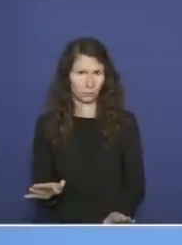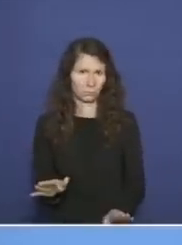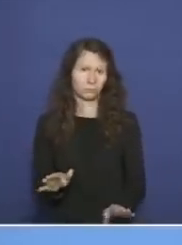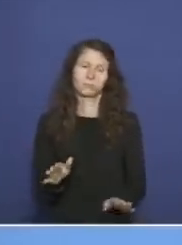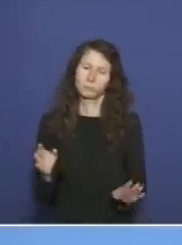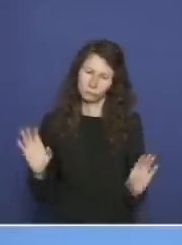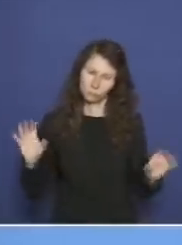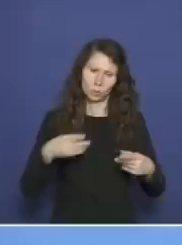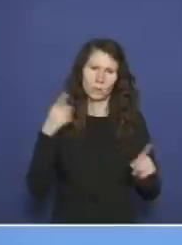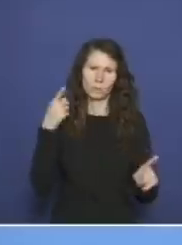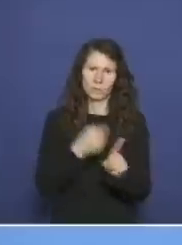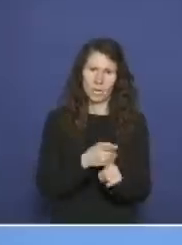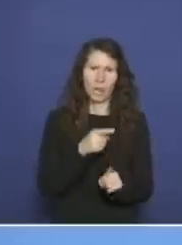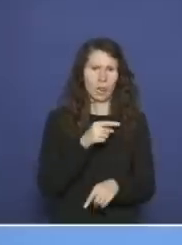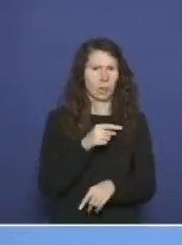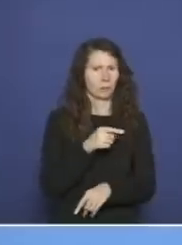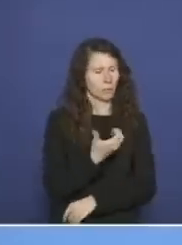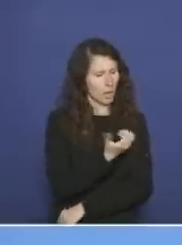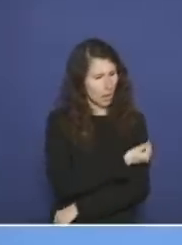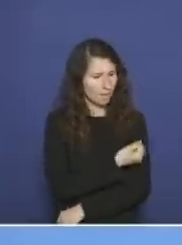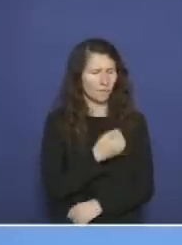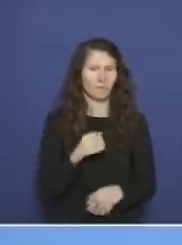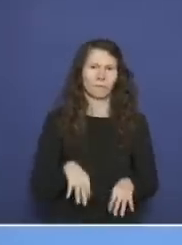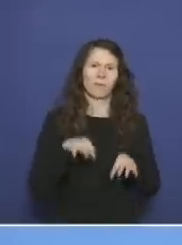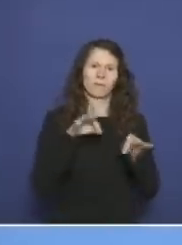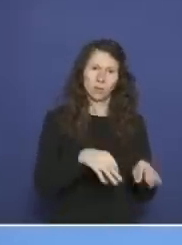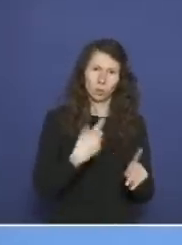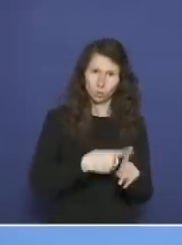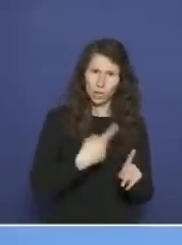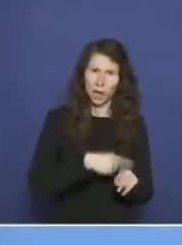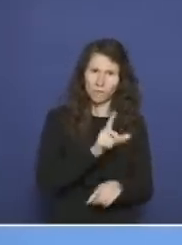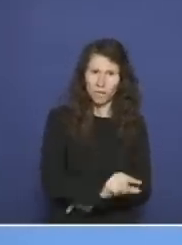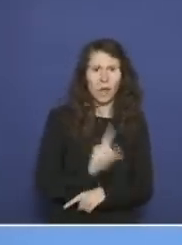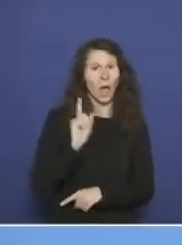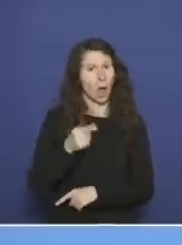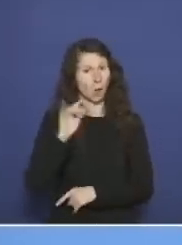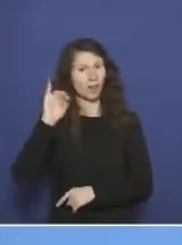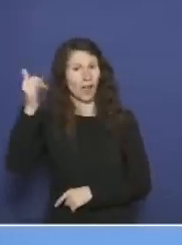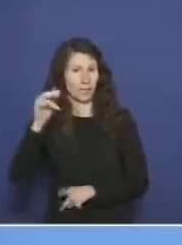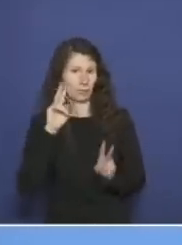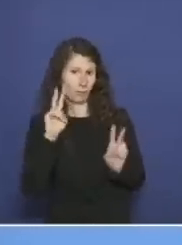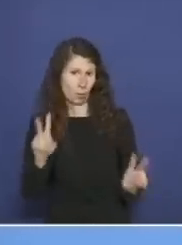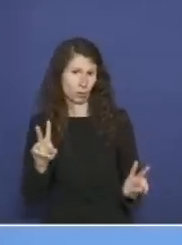und Infektionszahlen niedrig halten und übrigens auch durch Vorsicht beim Reisen.